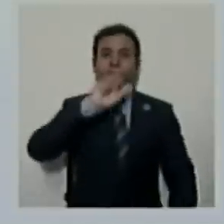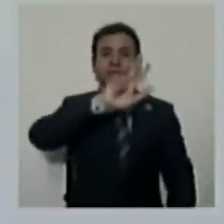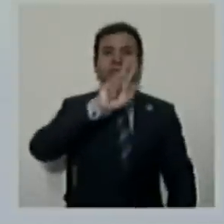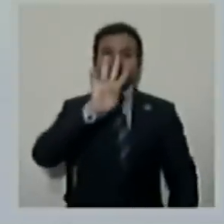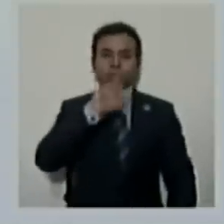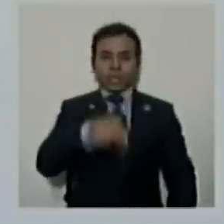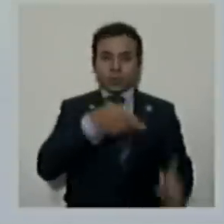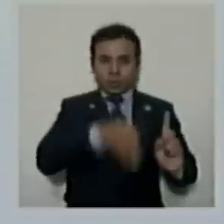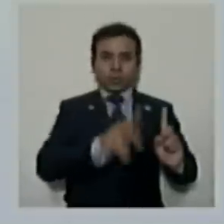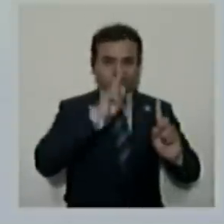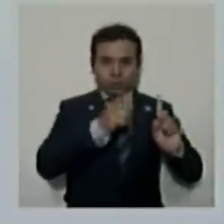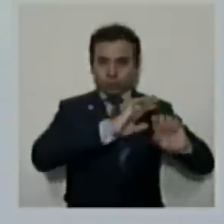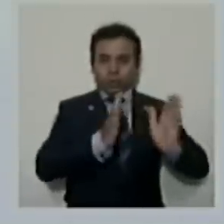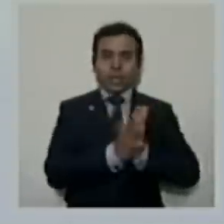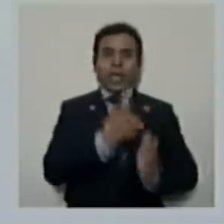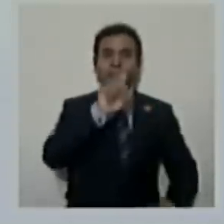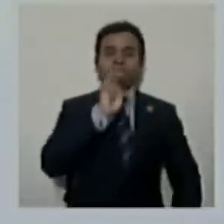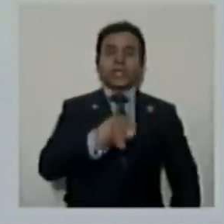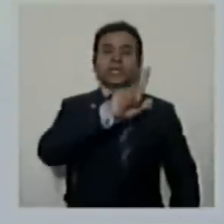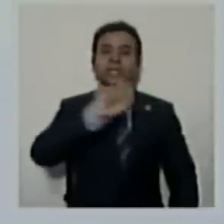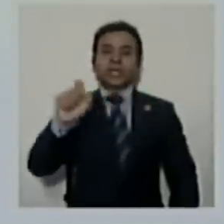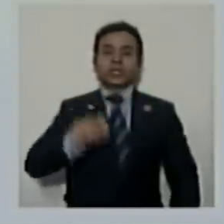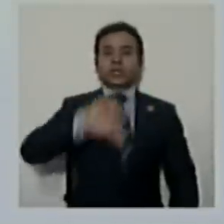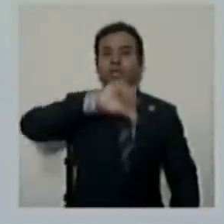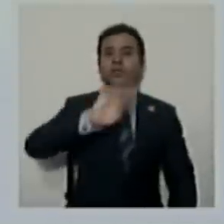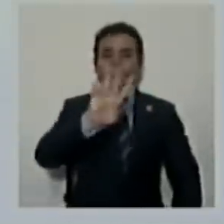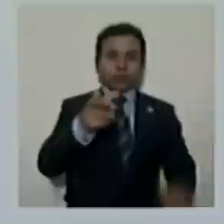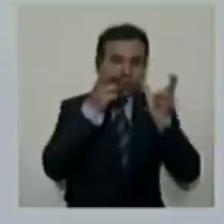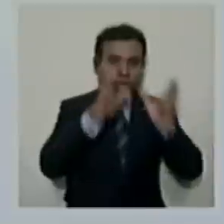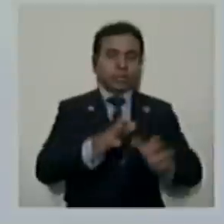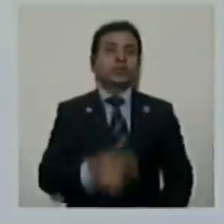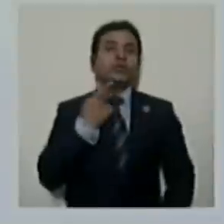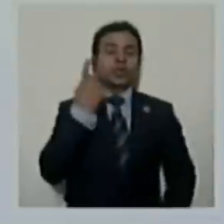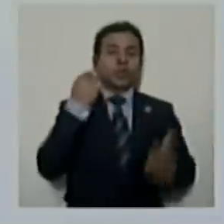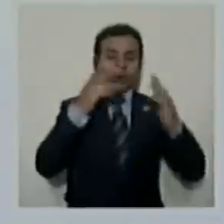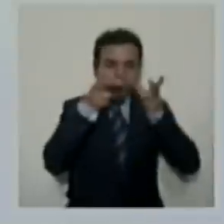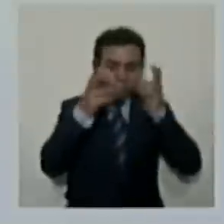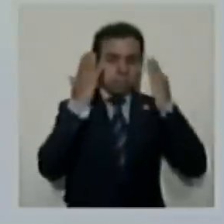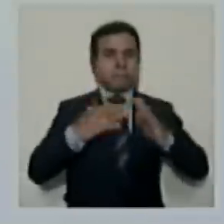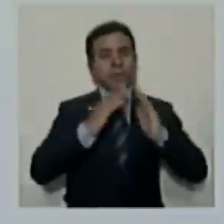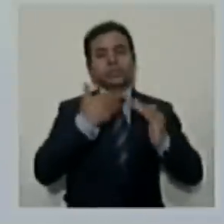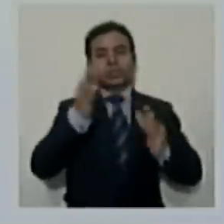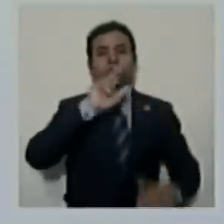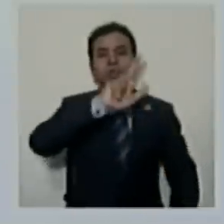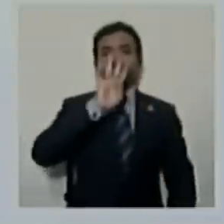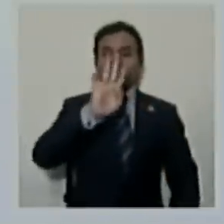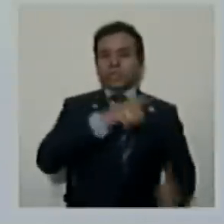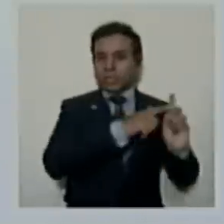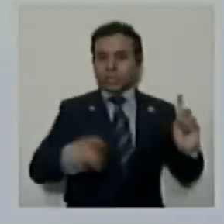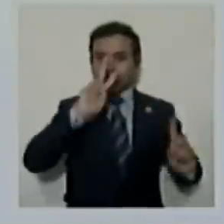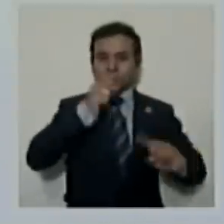গত 24 ঘন্টা আইসোলেশনে আনা হয়েছে 184 জনকে এবং বর্তমানে আইসোলেশনে আছে